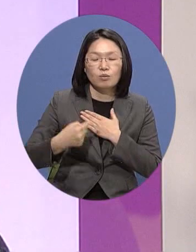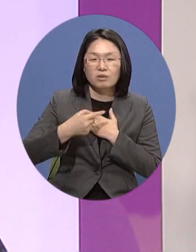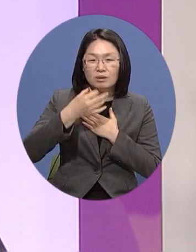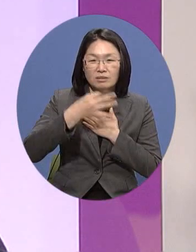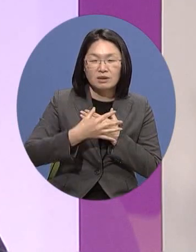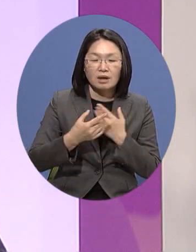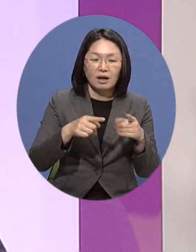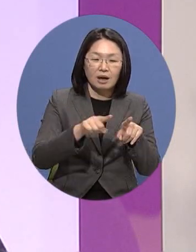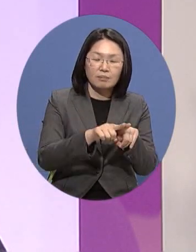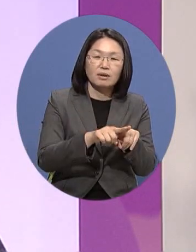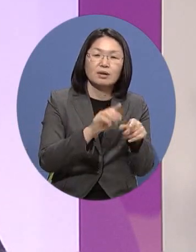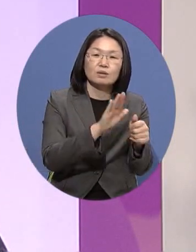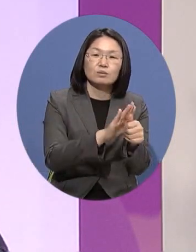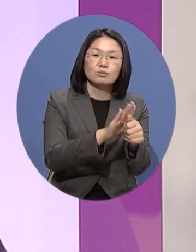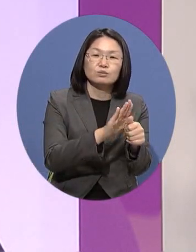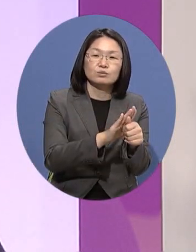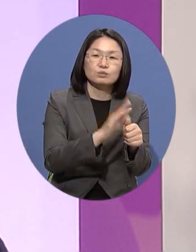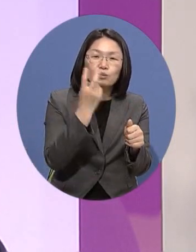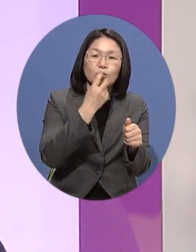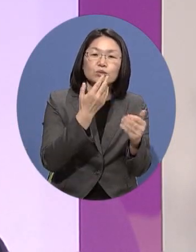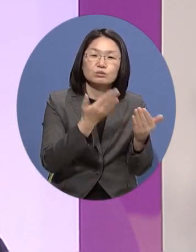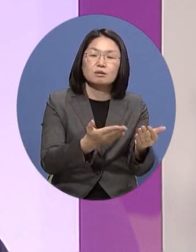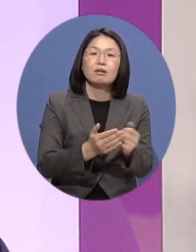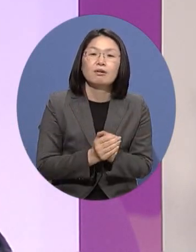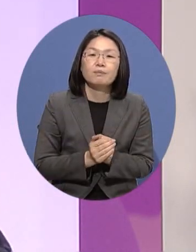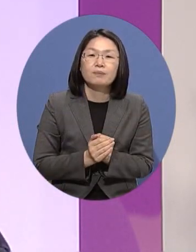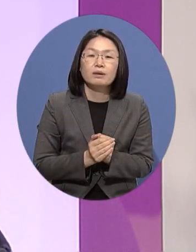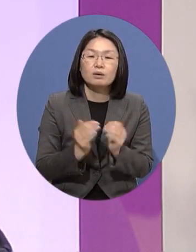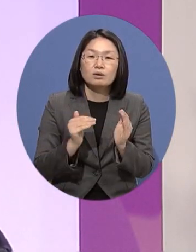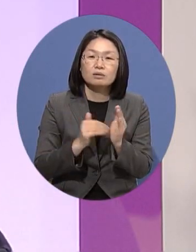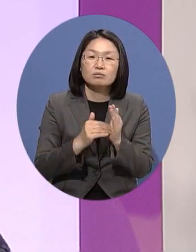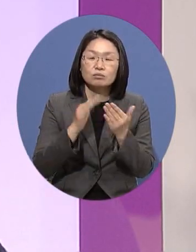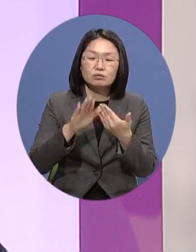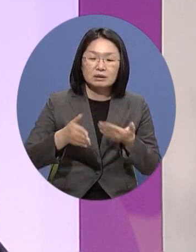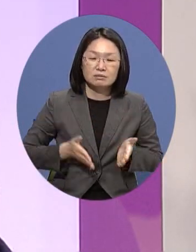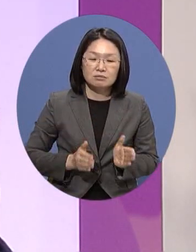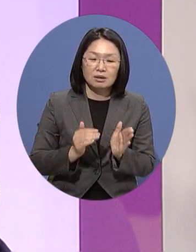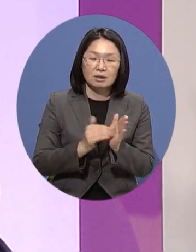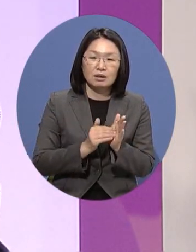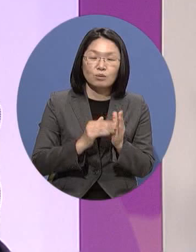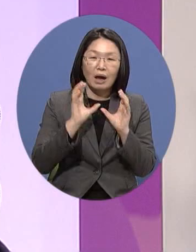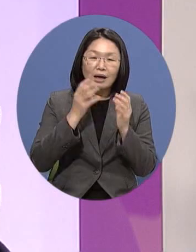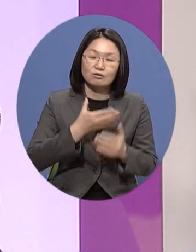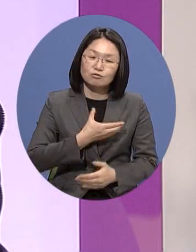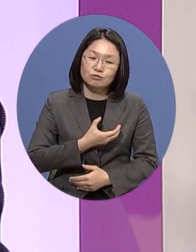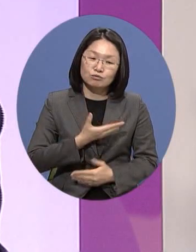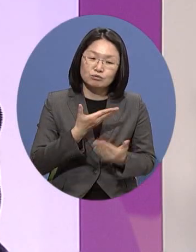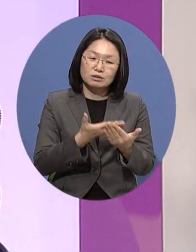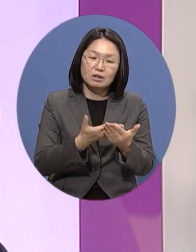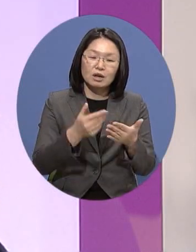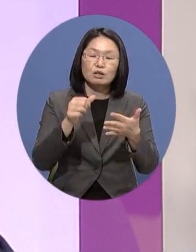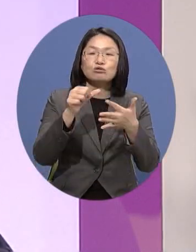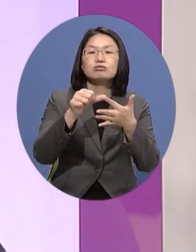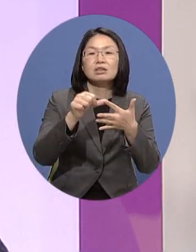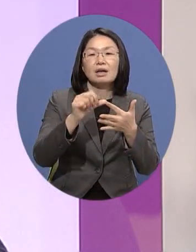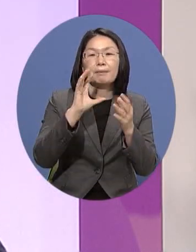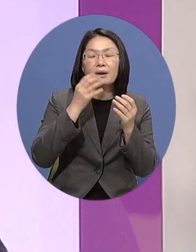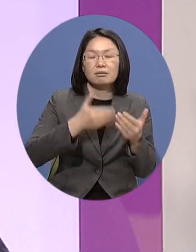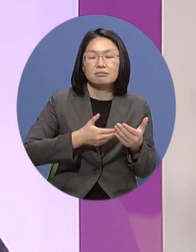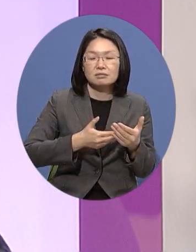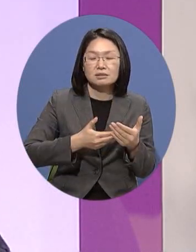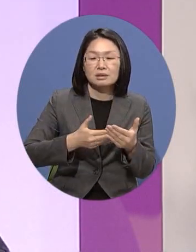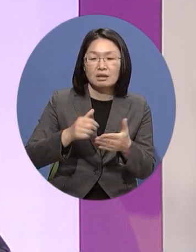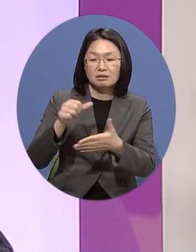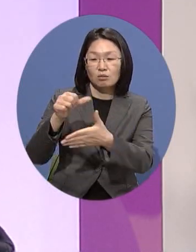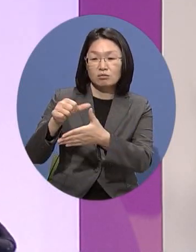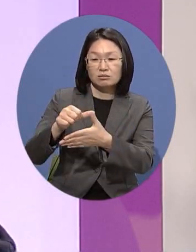애기 돌봐주시고 그랬어요. 그래서 그렇게 하고 아이를 출산하고 나니까 또 수유를 해야 되니까 둘째만 끼고 있으니까 큰아이